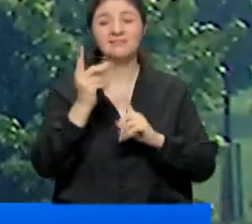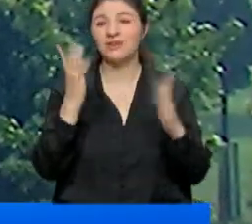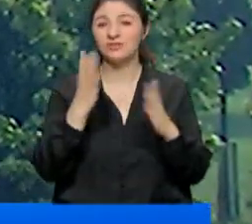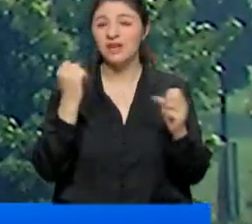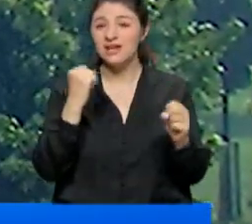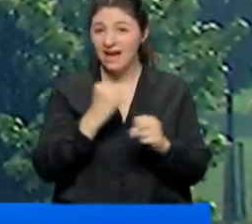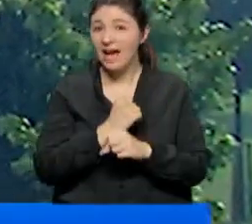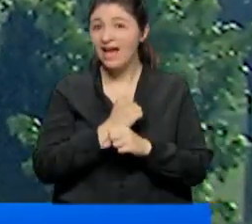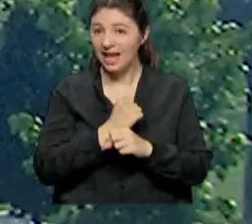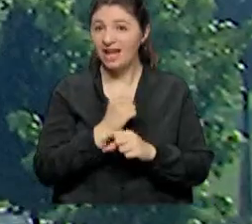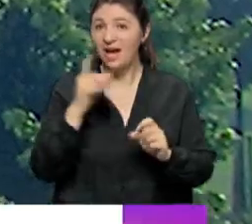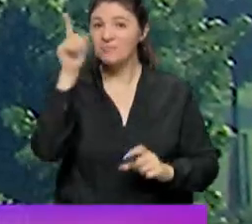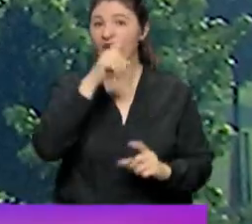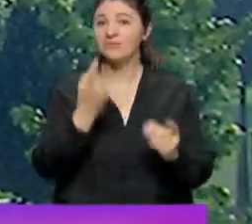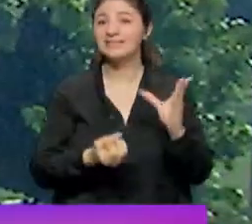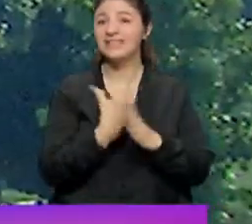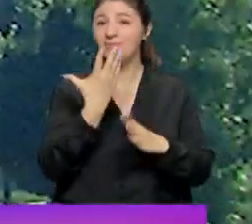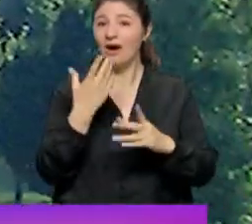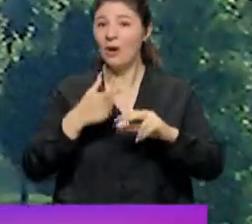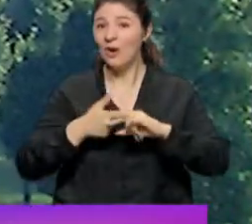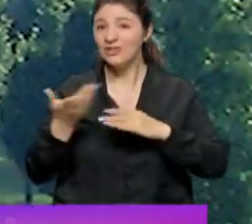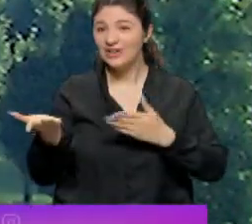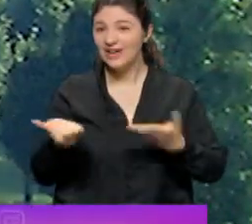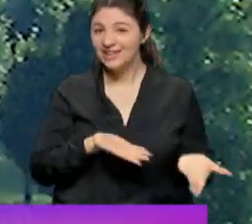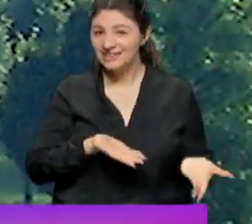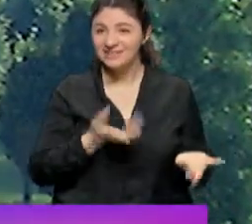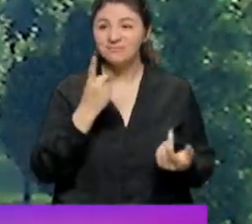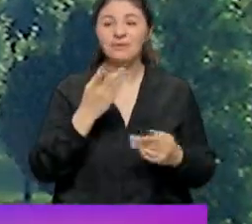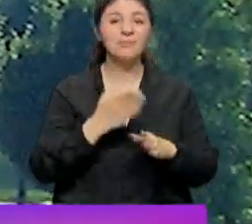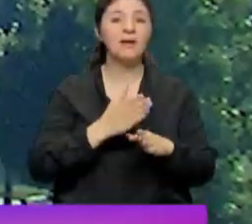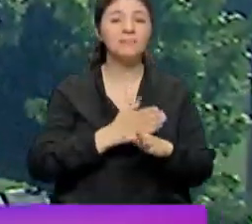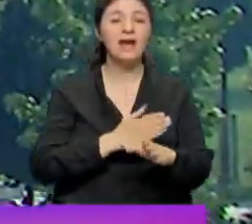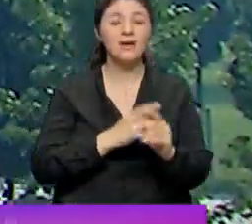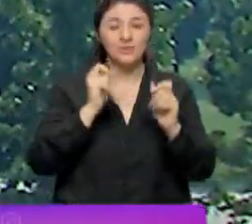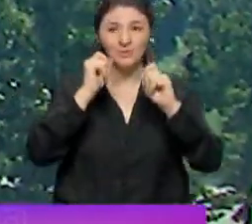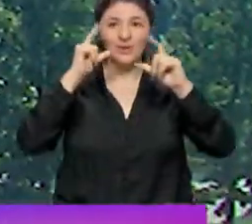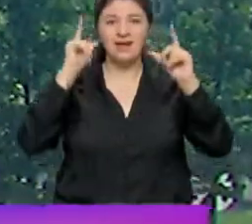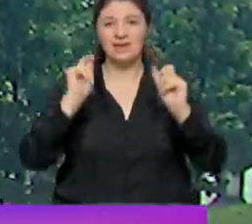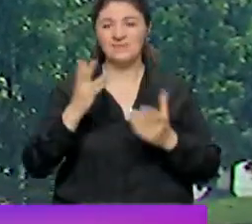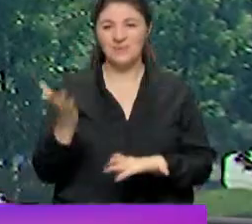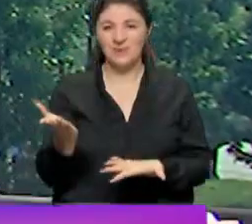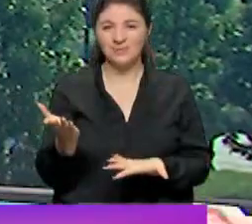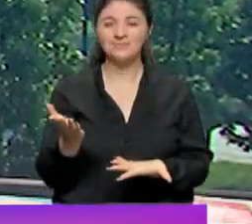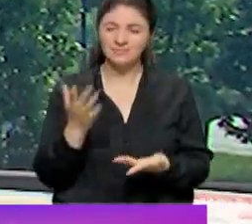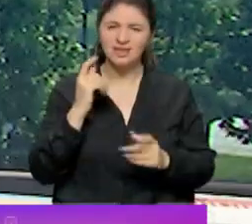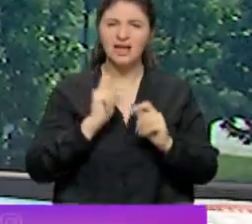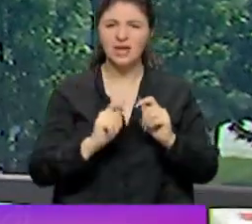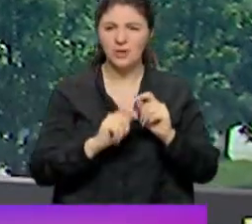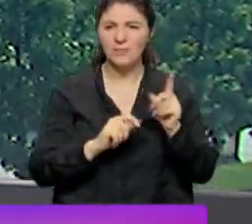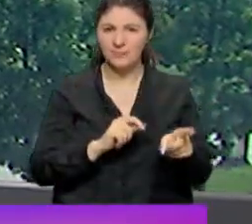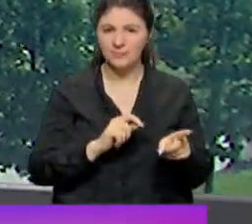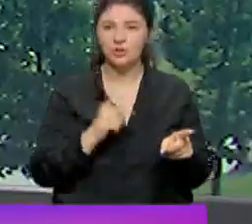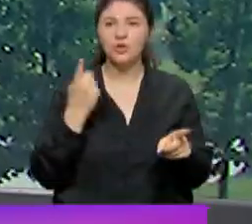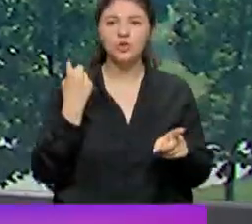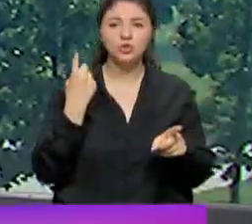İsmail Küçükkaya ile mavi bir sabaha Hoş geldiniz bir Memleket Uyanıyor ekonomi